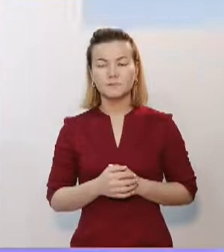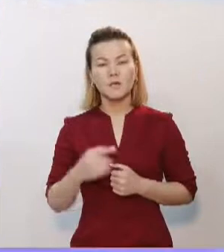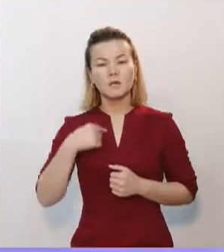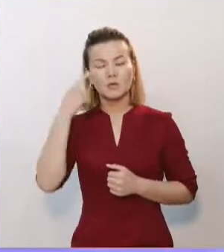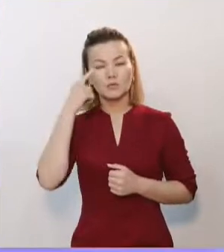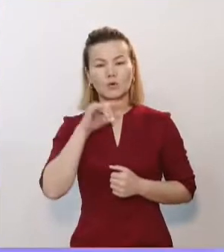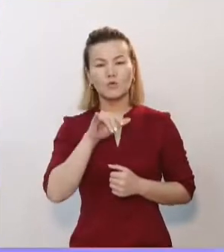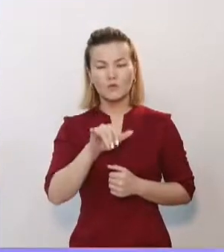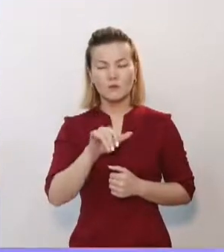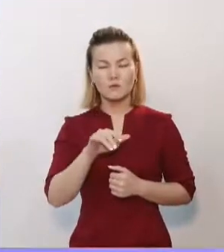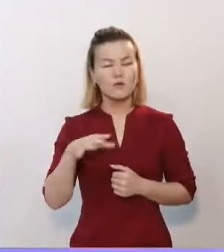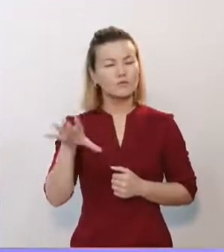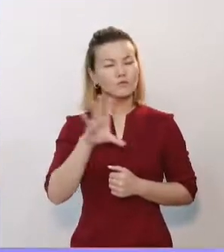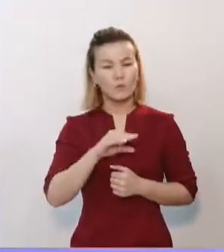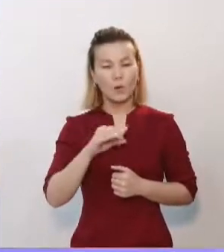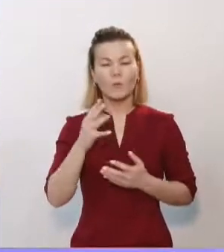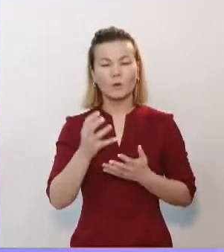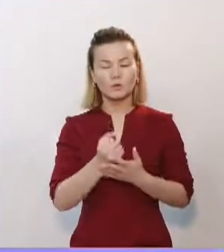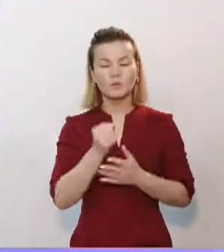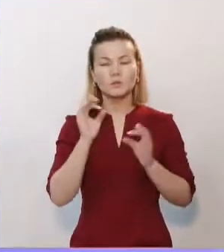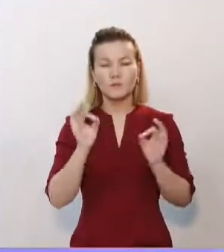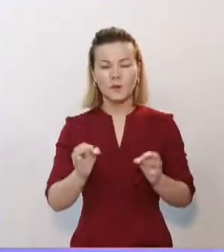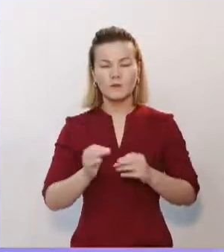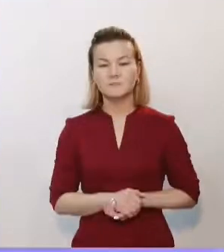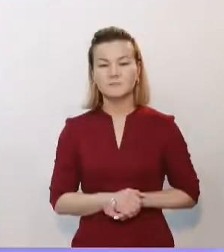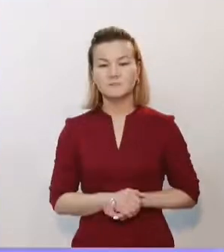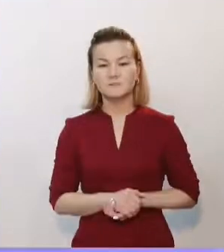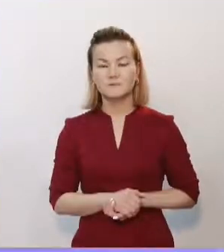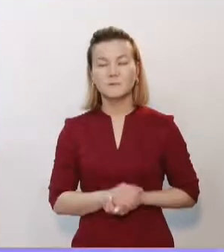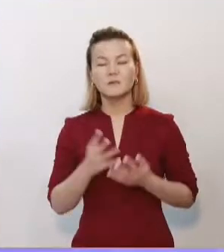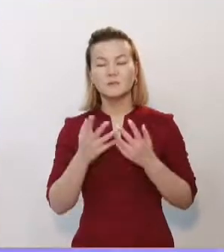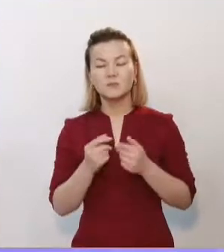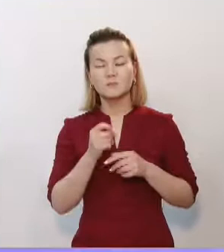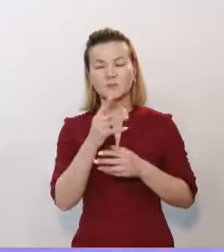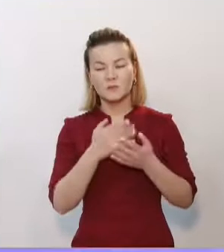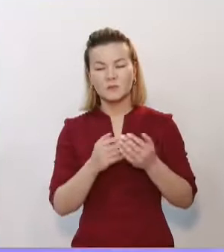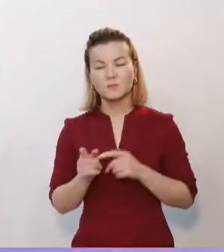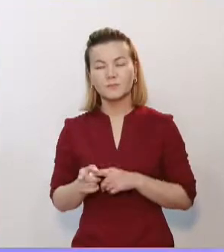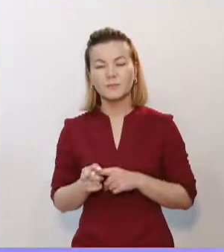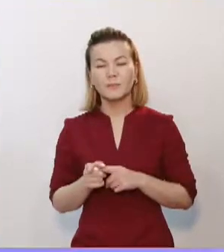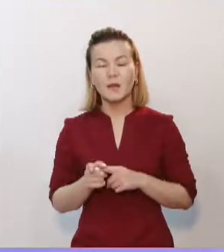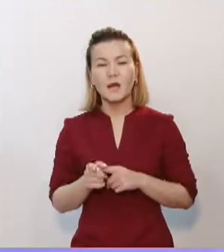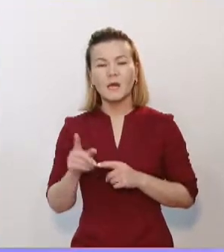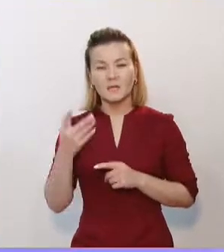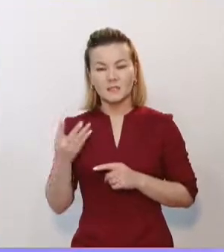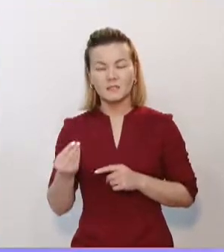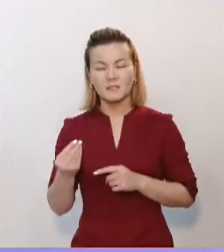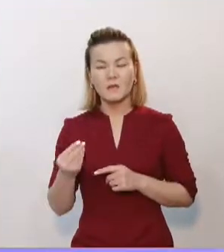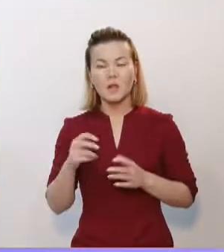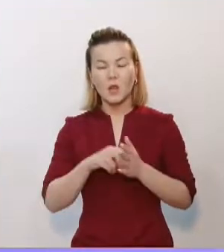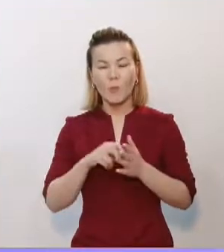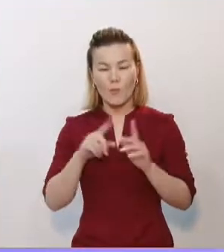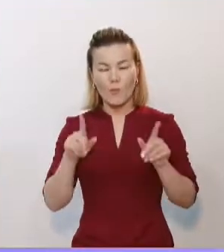Я думаю, у вас все получилось правильно. Решим задачу. За день на